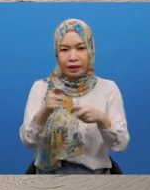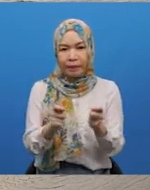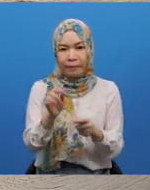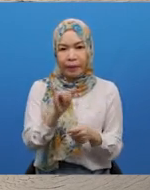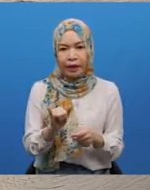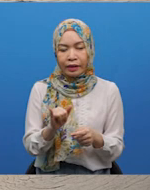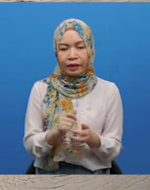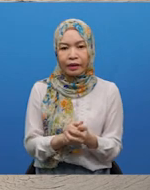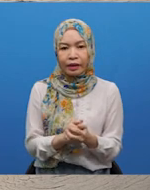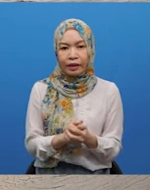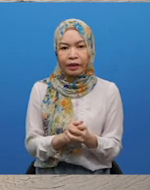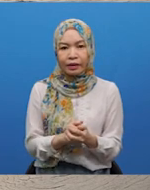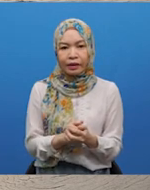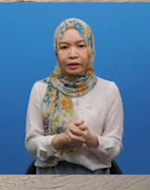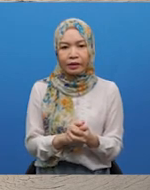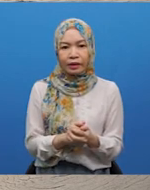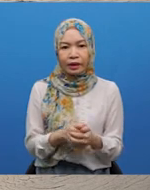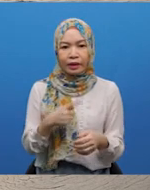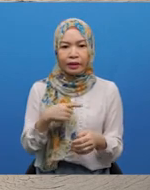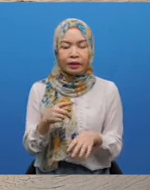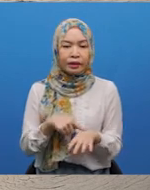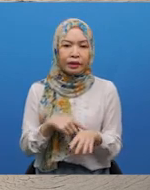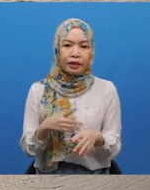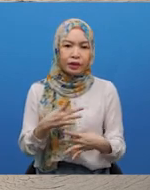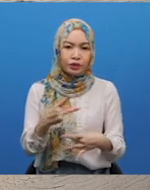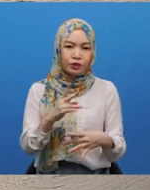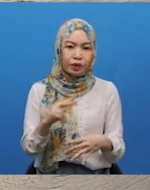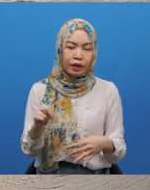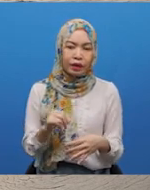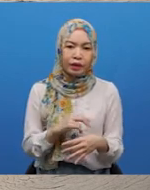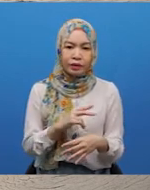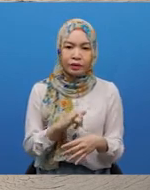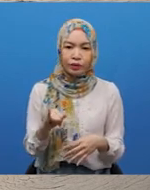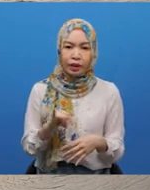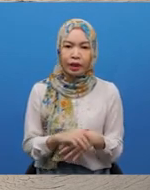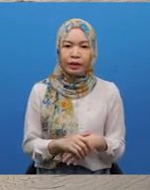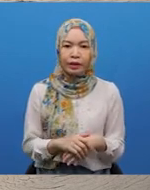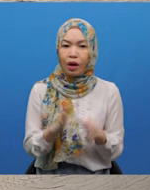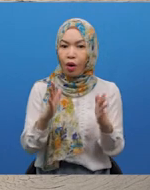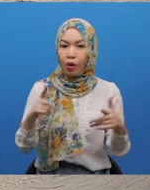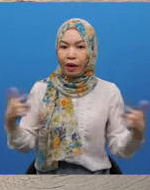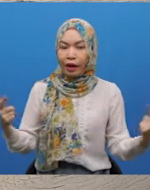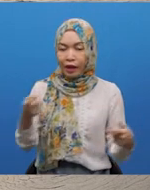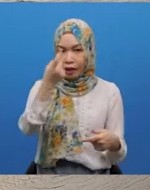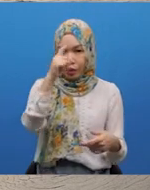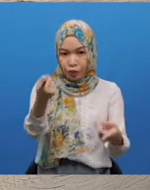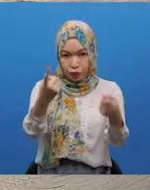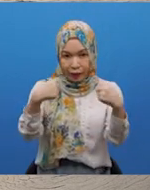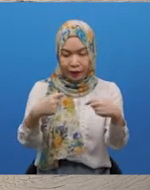Persoalan yang kedua ialah persoalan tanggungjawab seorang pemimpin dalam mentadbir